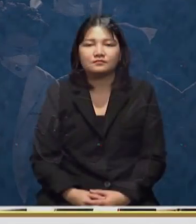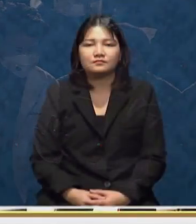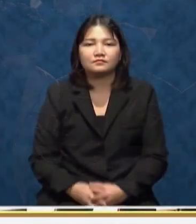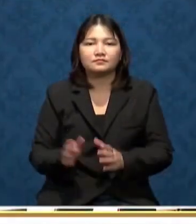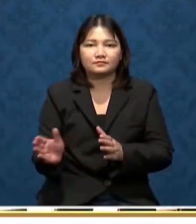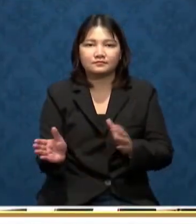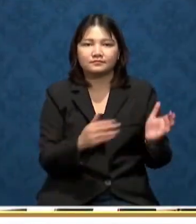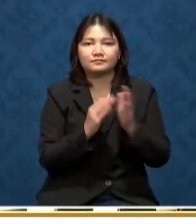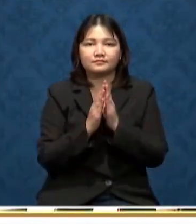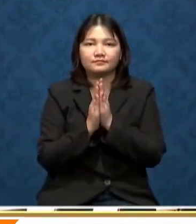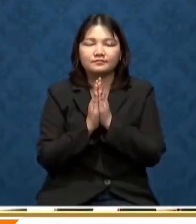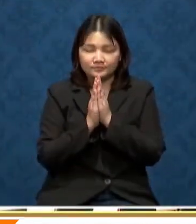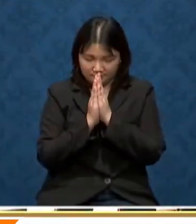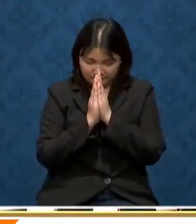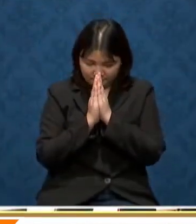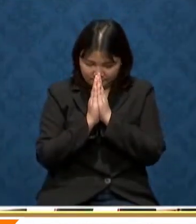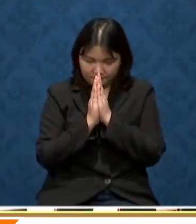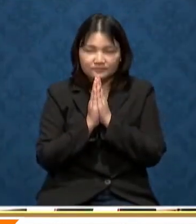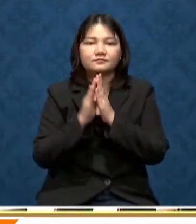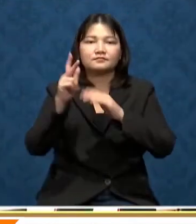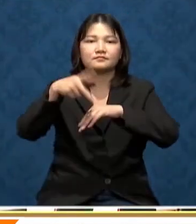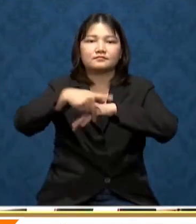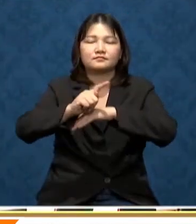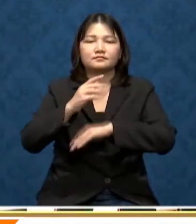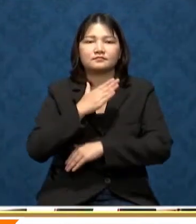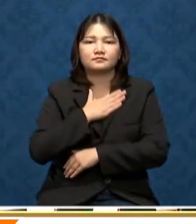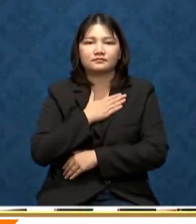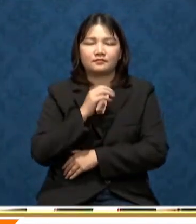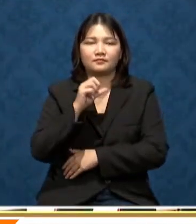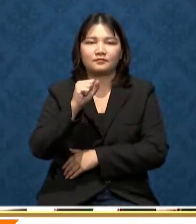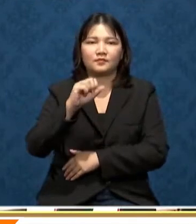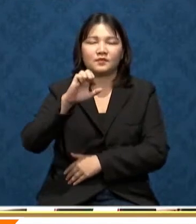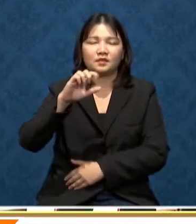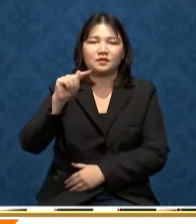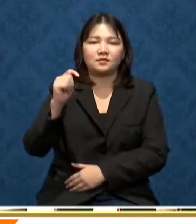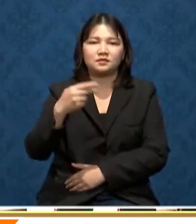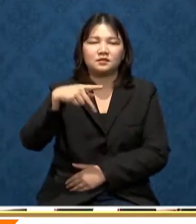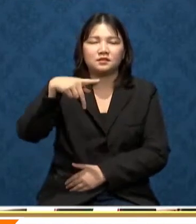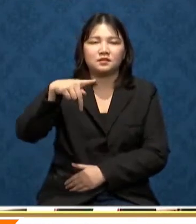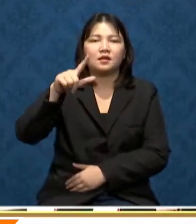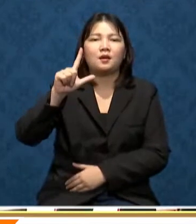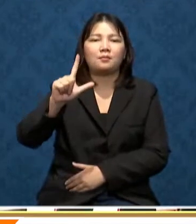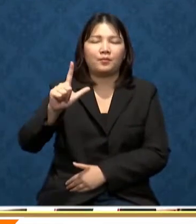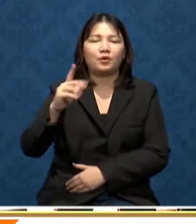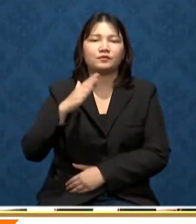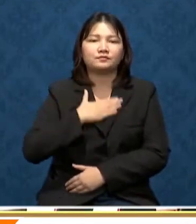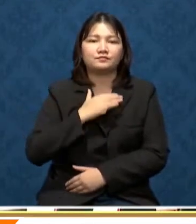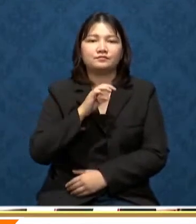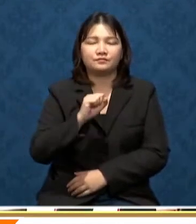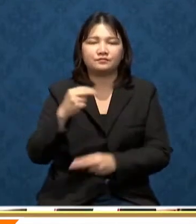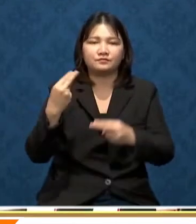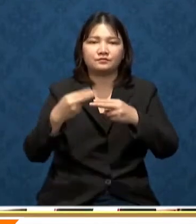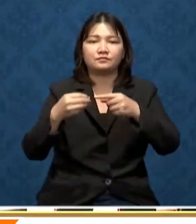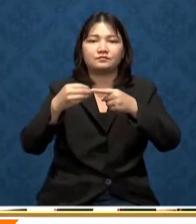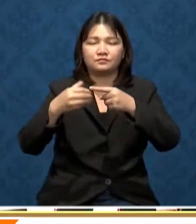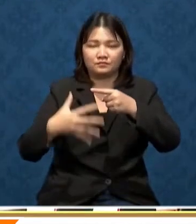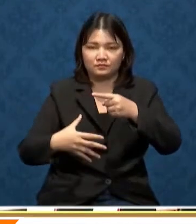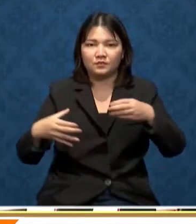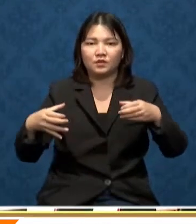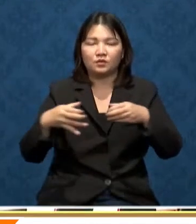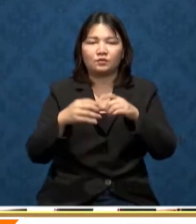กราบเรียนท่านประธานสภาที่เคารพผมสิทธิพลวิบูลธนากุลผู้แทนราษฎรระบบบัญชีรายชื่อ